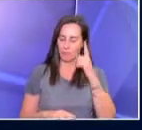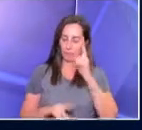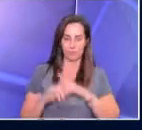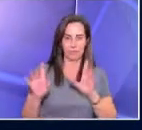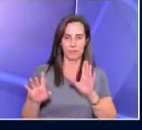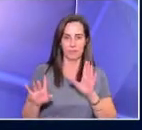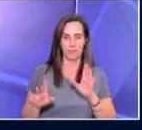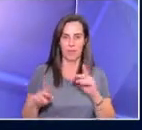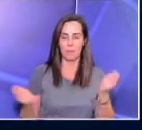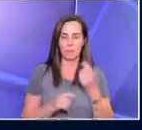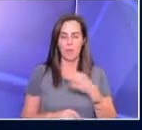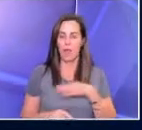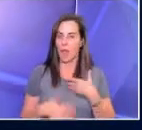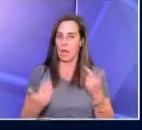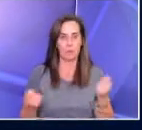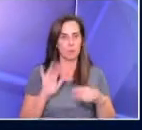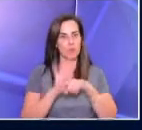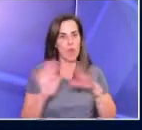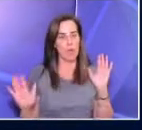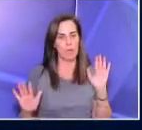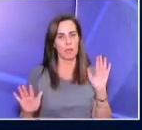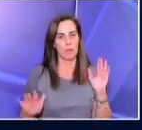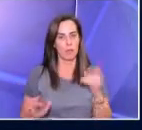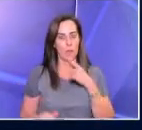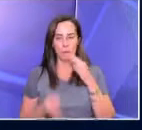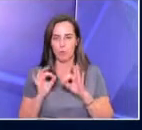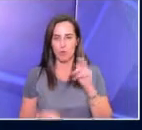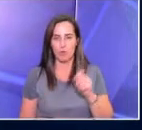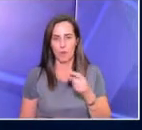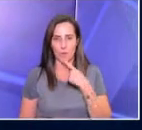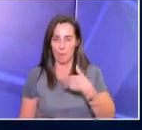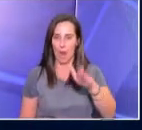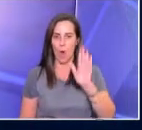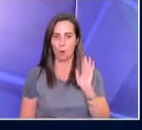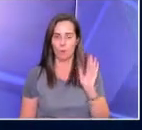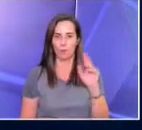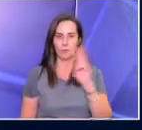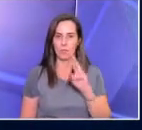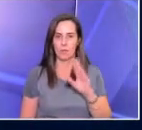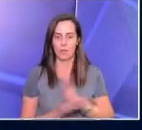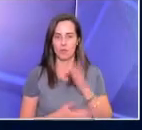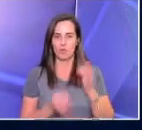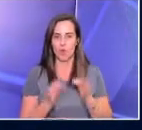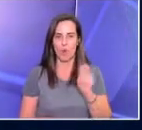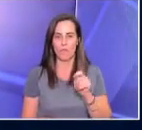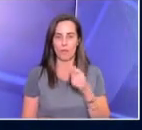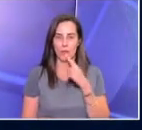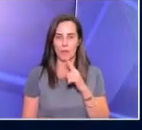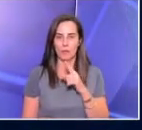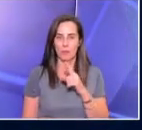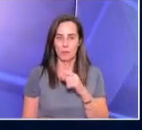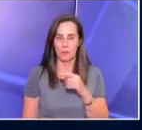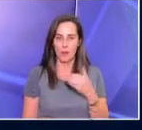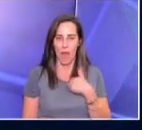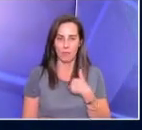הצד שלי, תראה פרסום אחד שלילי שלי עליו. לא, אבל אתה יודע. הוא טען את זה גם בית המשפט והשופט גלגל אותו בפסיקה, תקרא את הפסק דין של השופט אליהו בכר, אמר, המבקש,